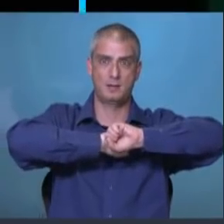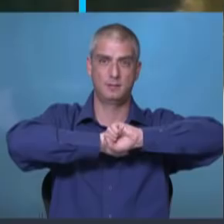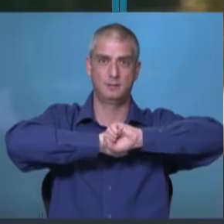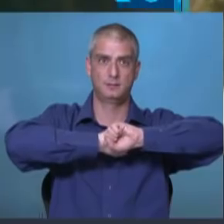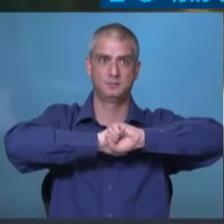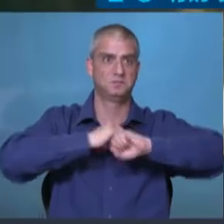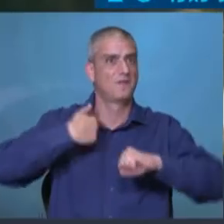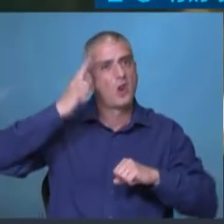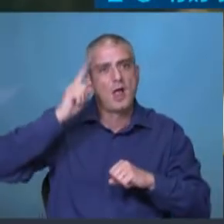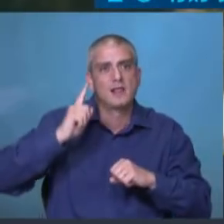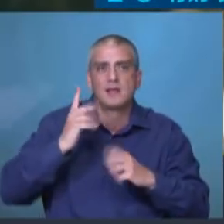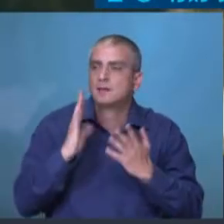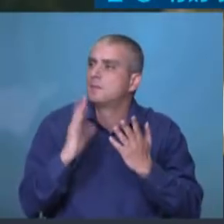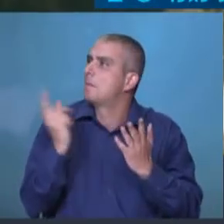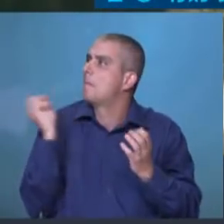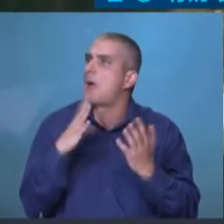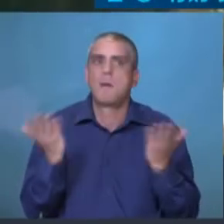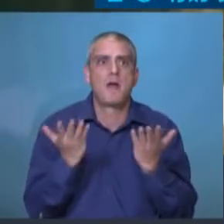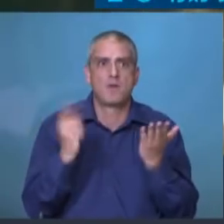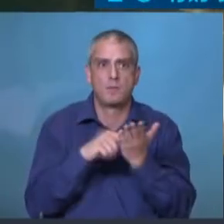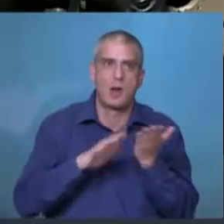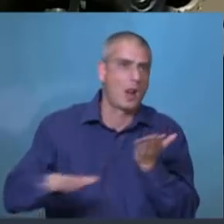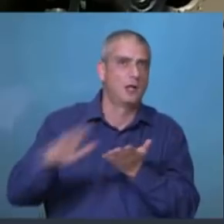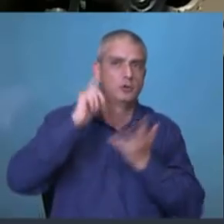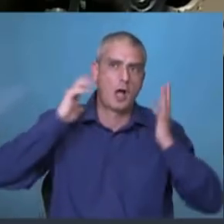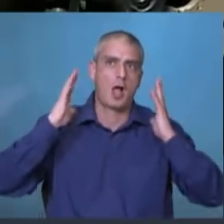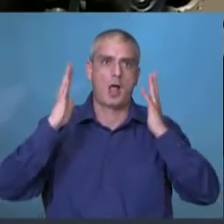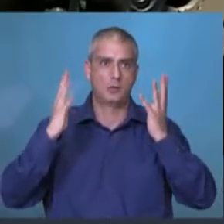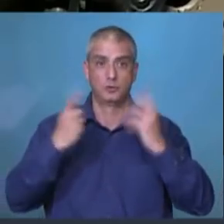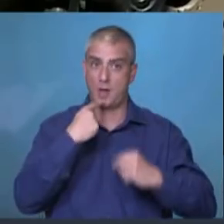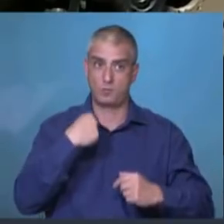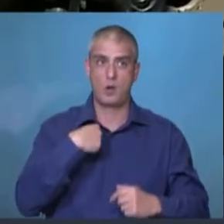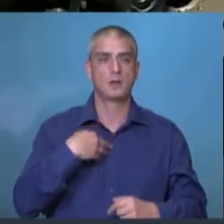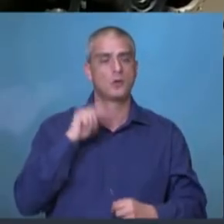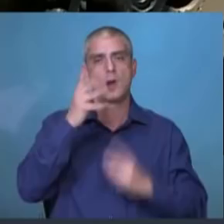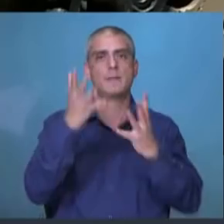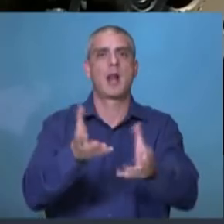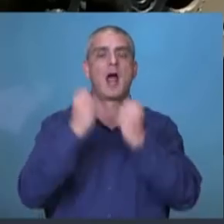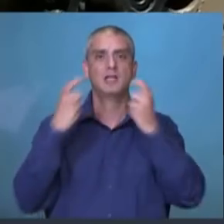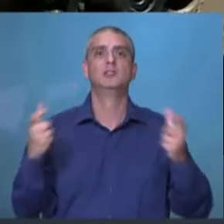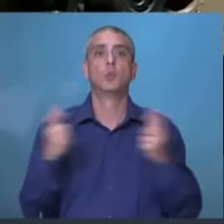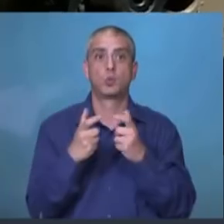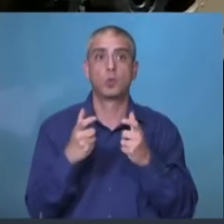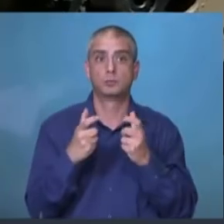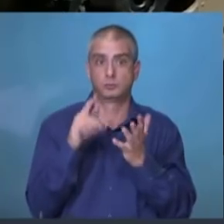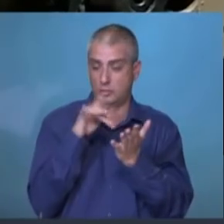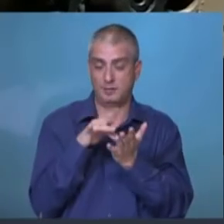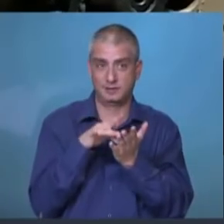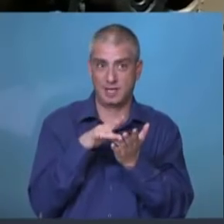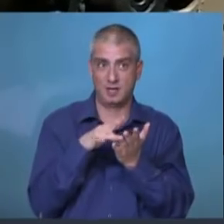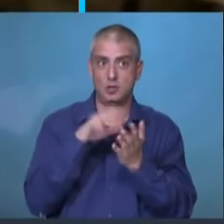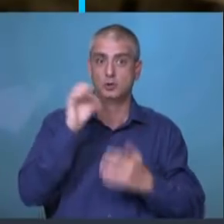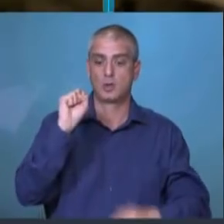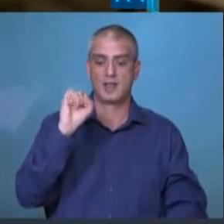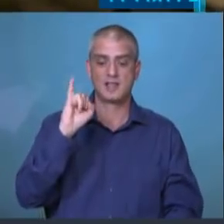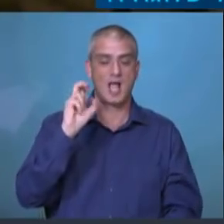אבל לא ידעתי לזהות מאיפה הם בדיוק באים, כי כל הגזרה הייתה רועשת. ואמרו לו, אנחנו הולכים לחלץ גדוד שנמצא באזור סולטן